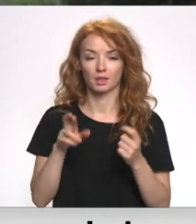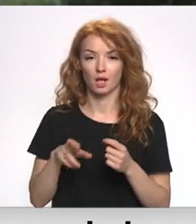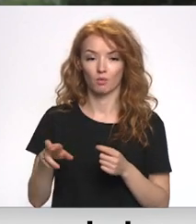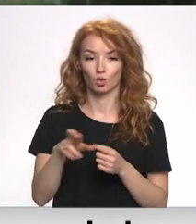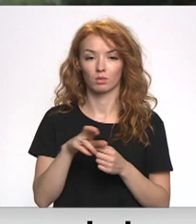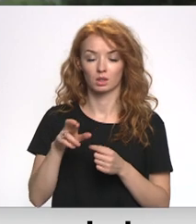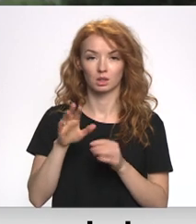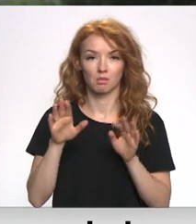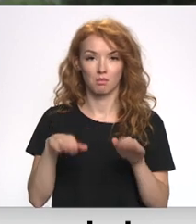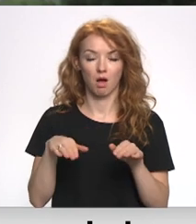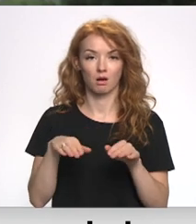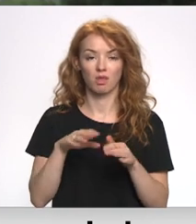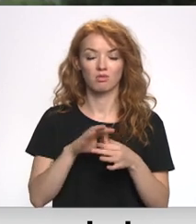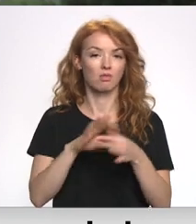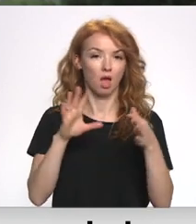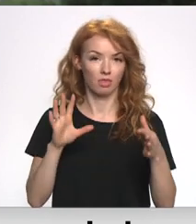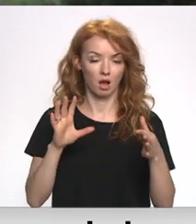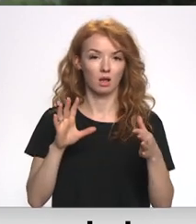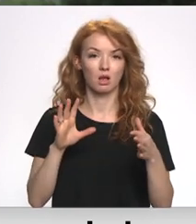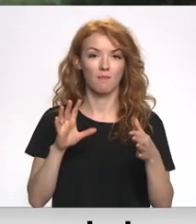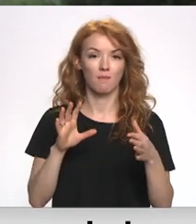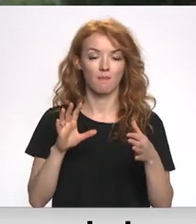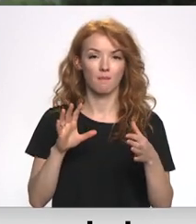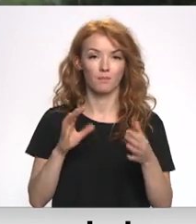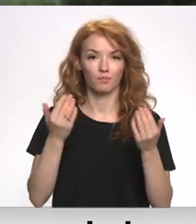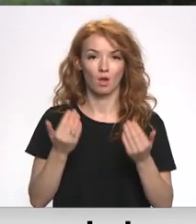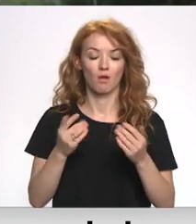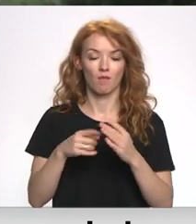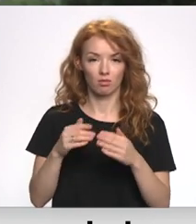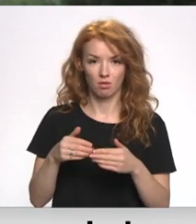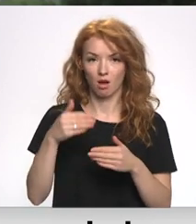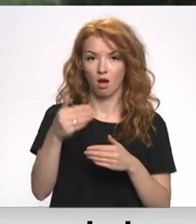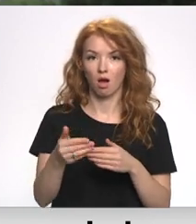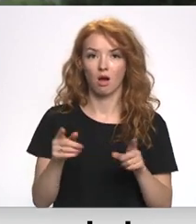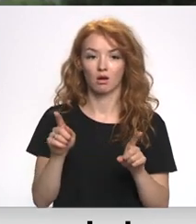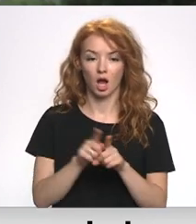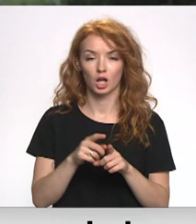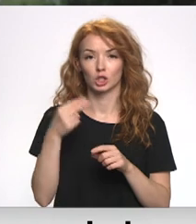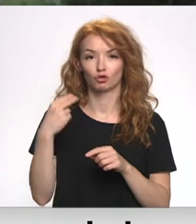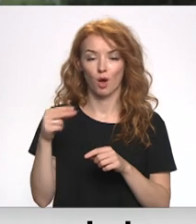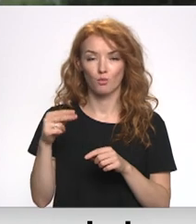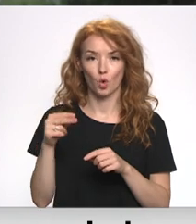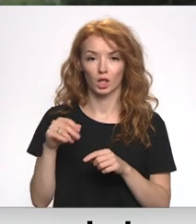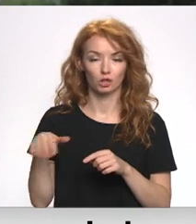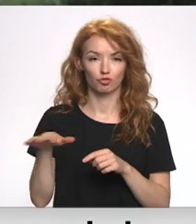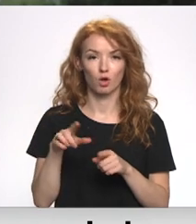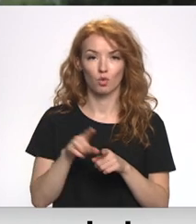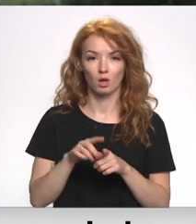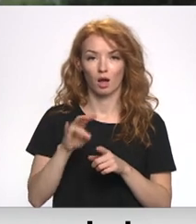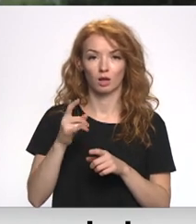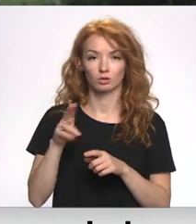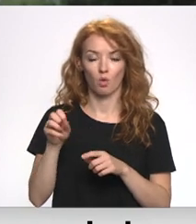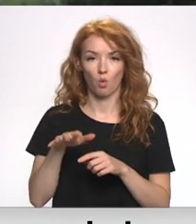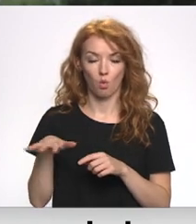republikas par neatkarībām. Tagad tiek spērts solis tālāk. Arī Zaporižas un Hersonas